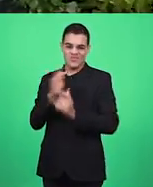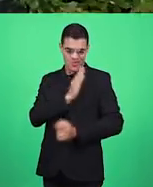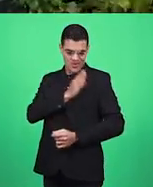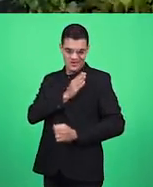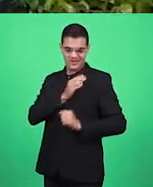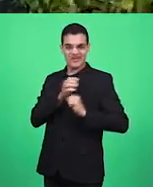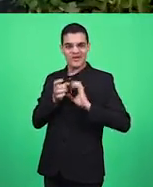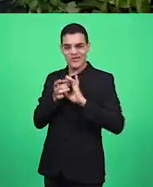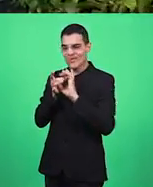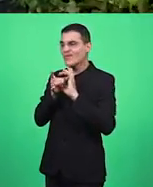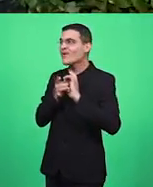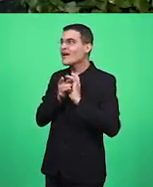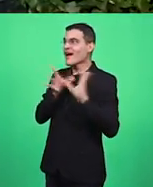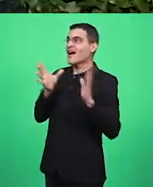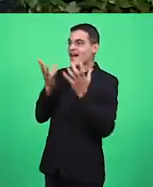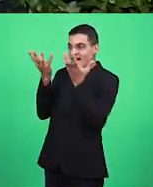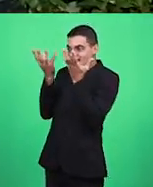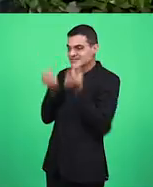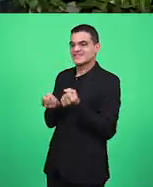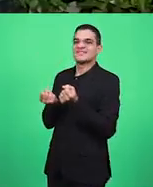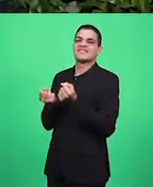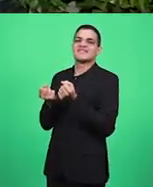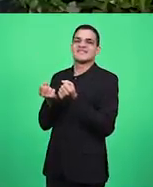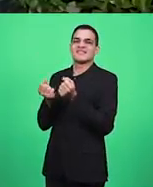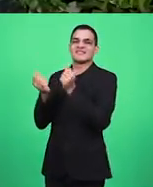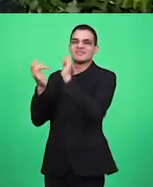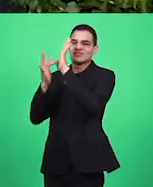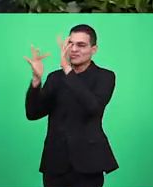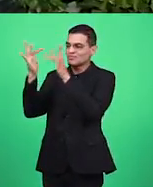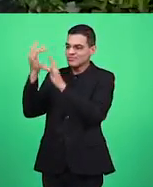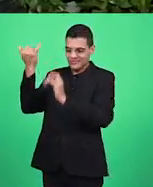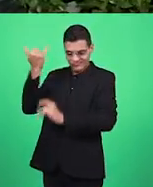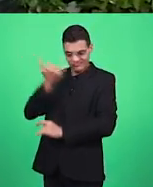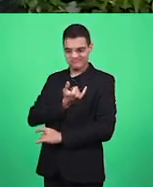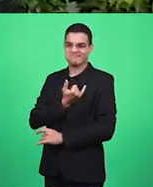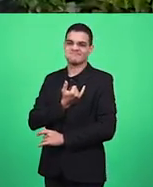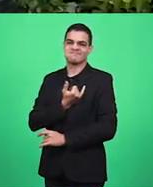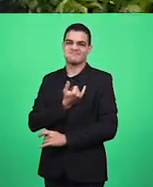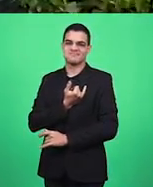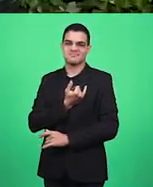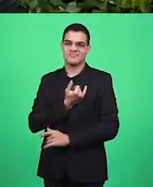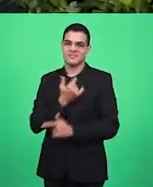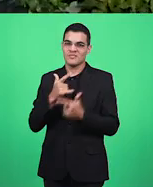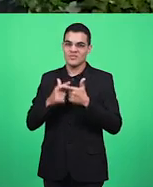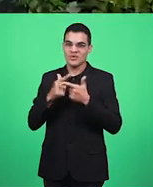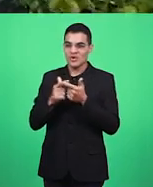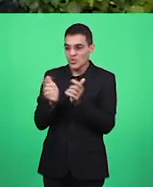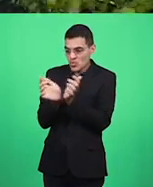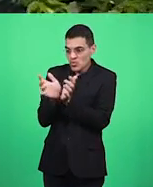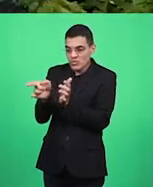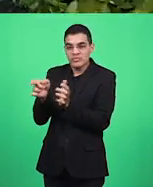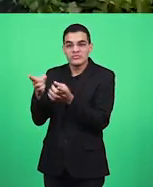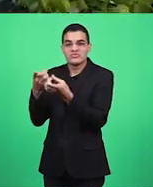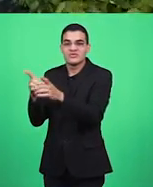Ты можешь получить сегодня благословение. Открой сердце свое для Него. Очи у них были закрыты.